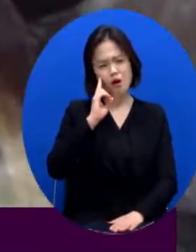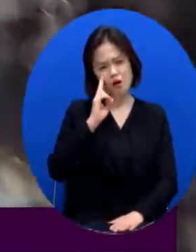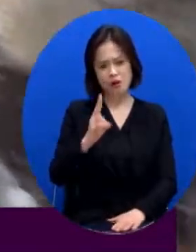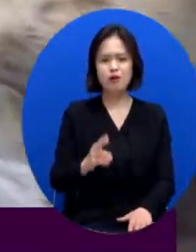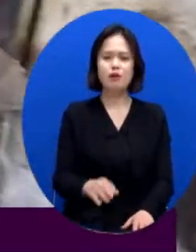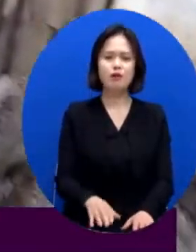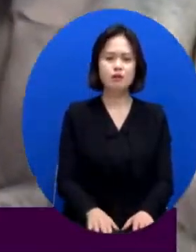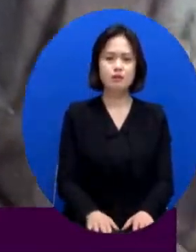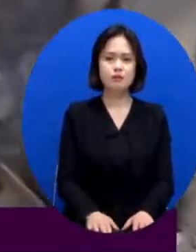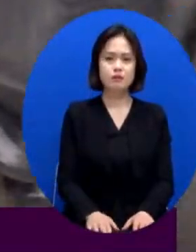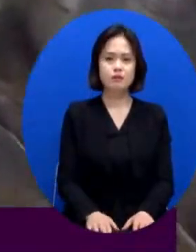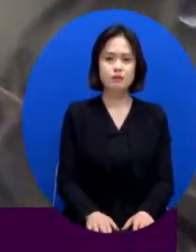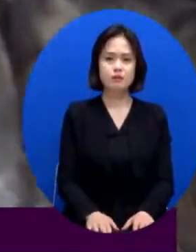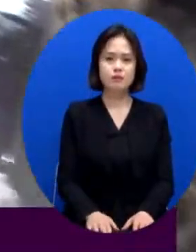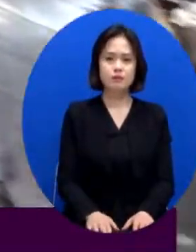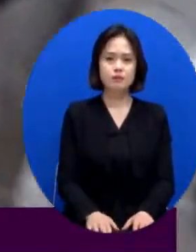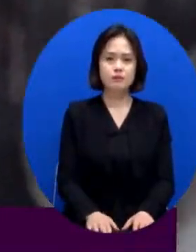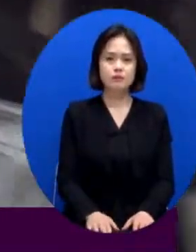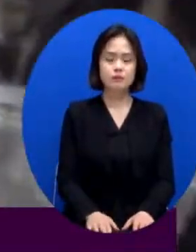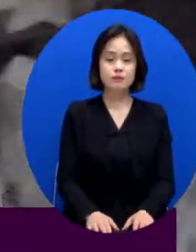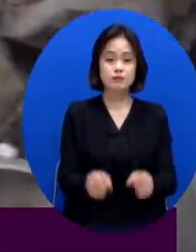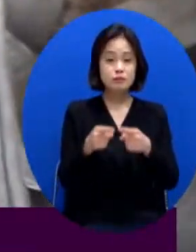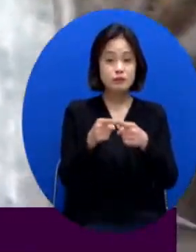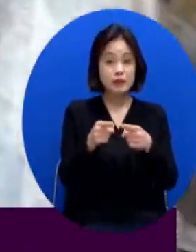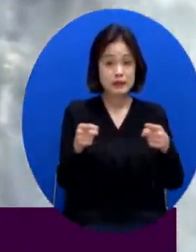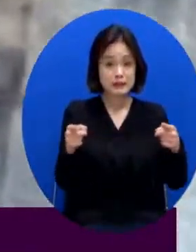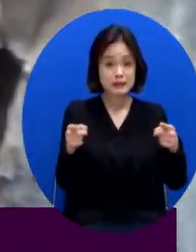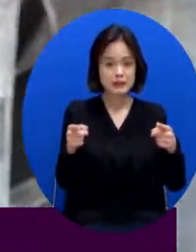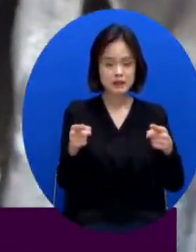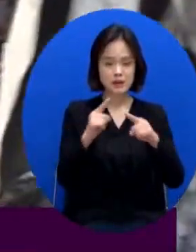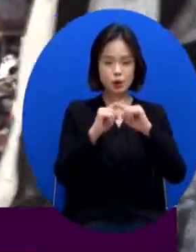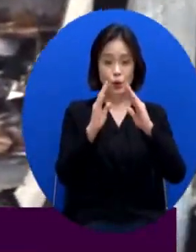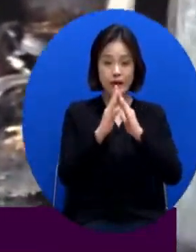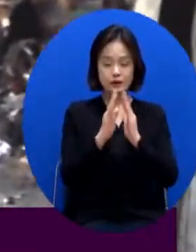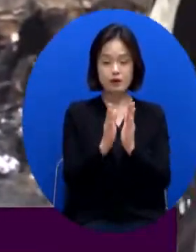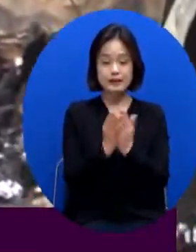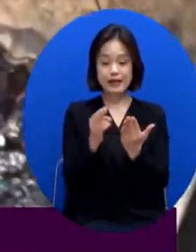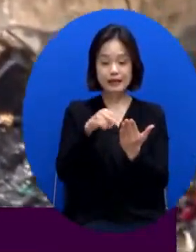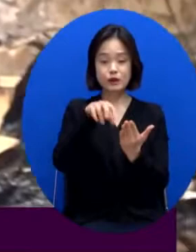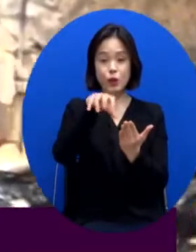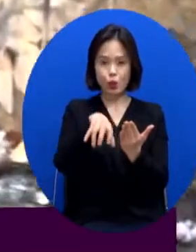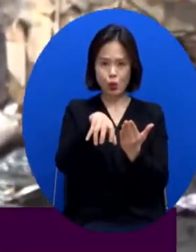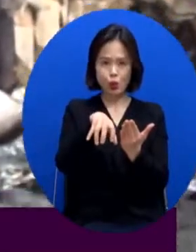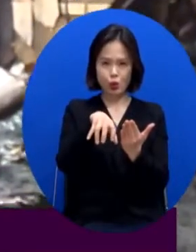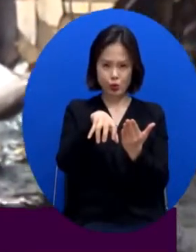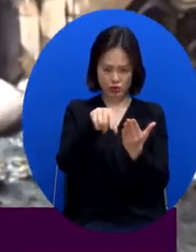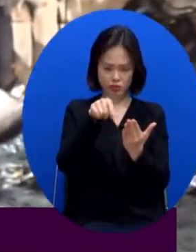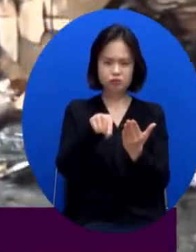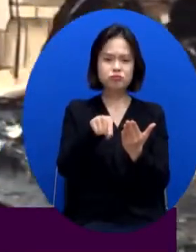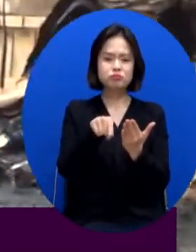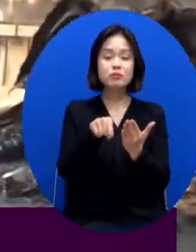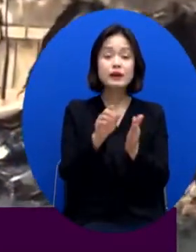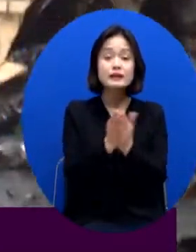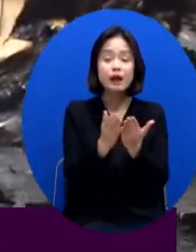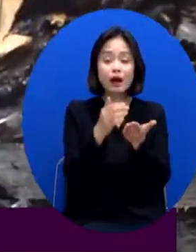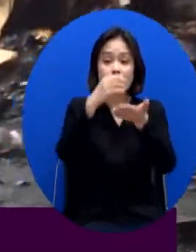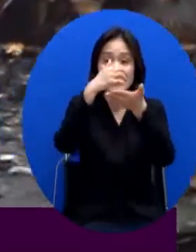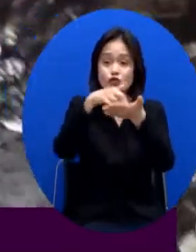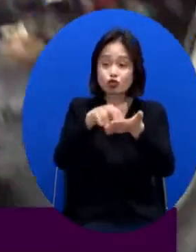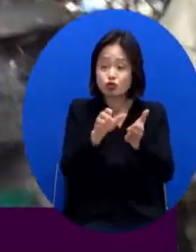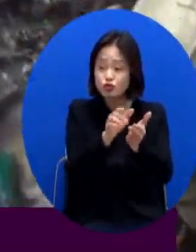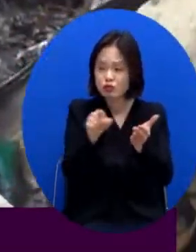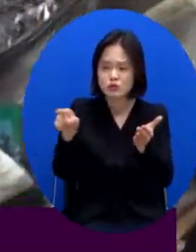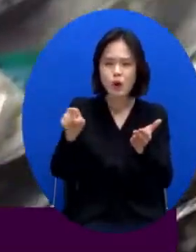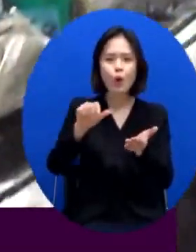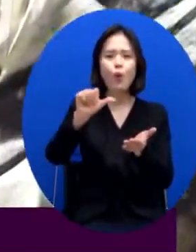싶습니다. 네, 아까 말씀드렸다시피 1층은 이제 교회의 서재로 활용됐던 공간인데요. 책이 5만 권 이상 있었다고 합니다. 네, 이